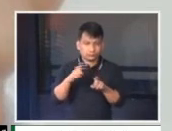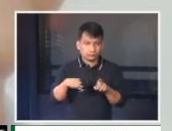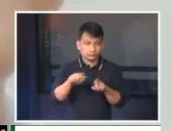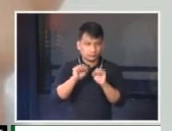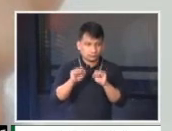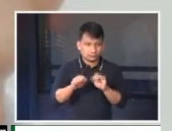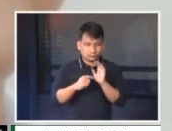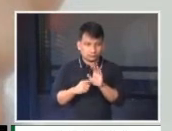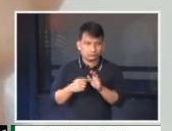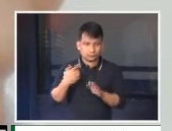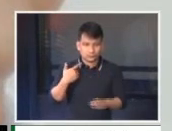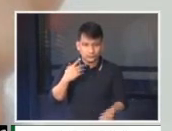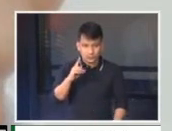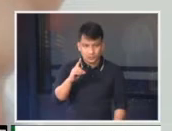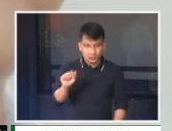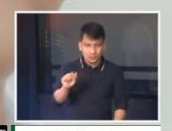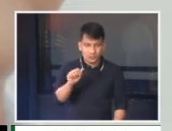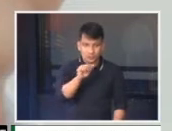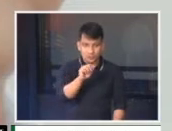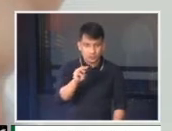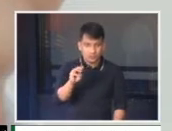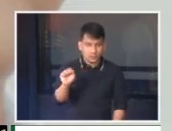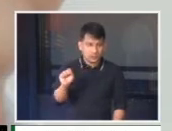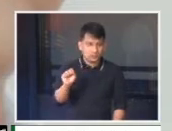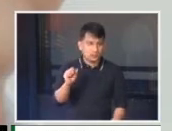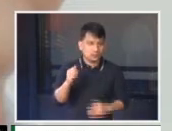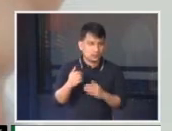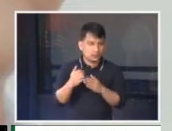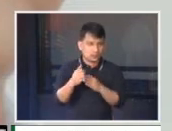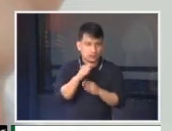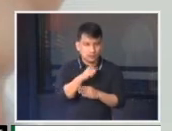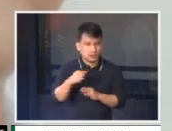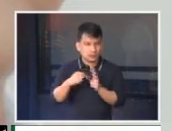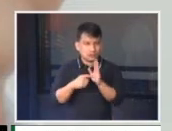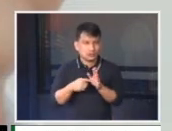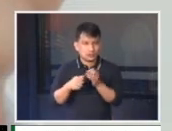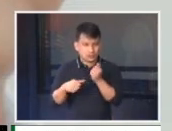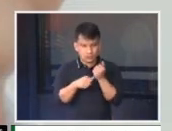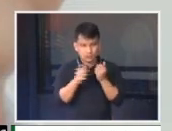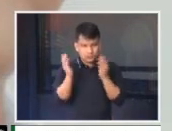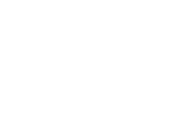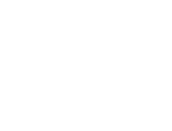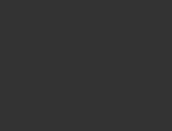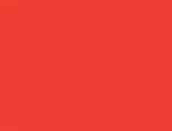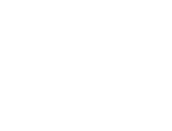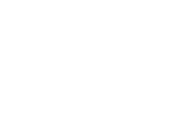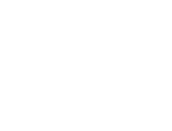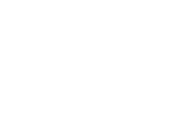website ng DA at sa AMAS, Agribusiness Marketing Assistance Service.